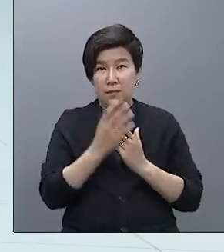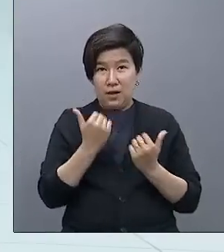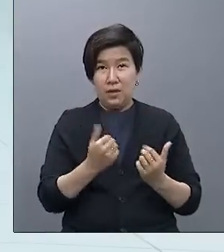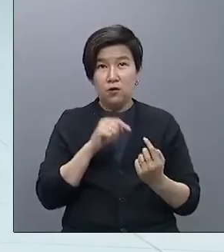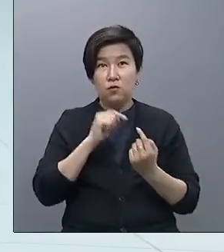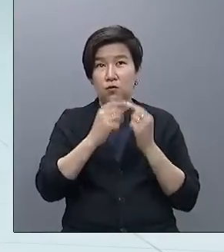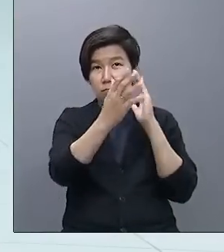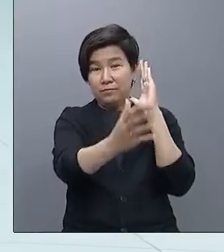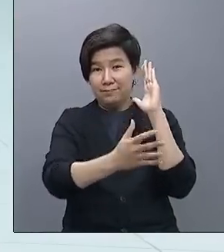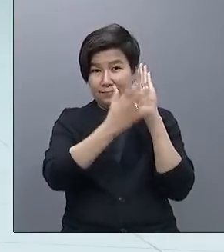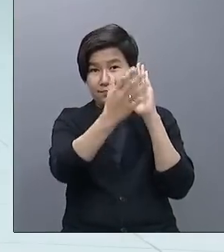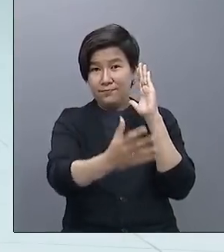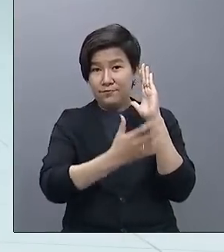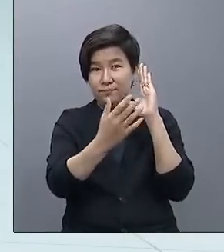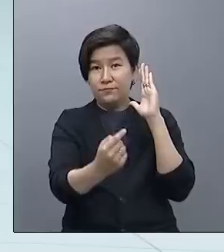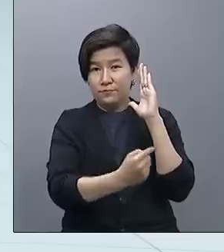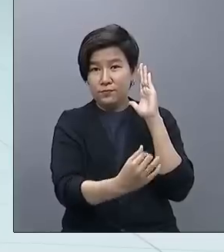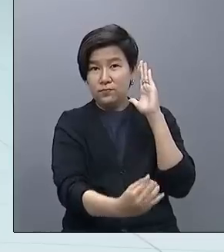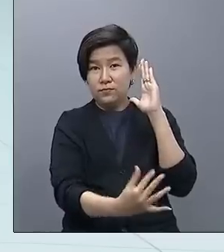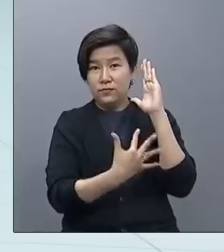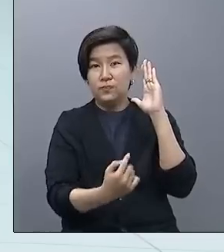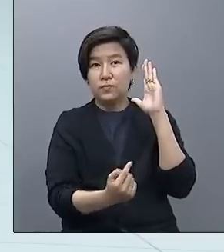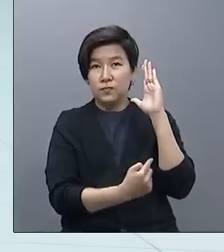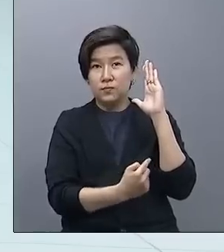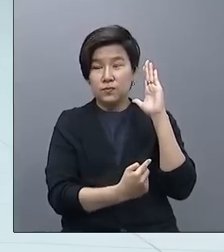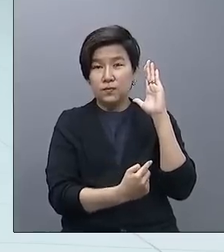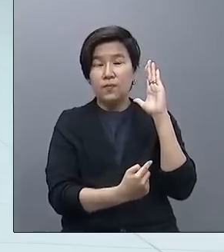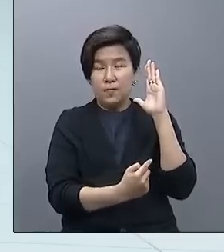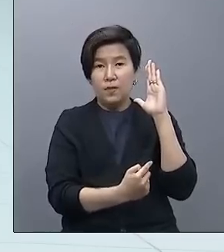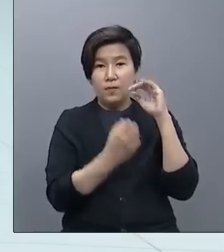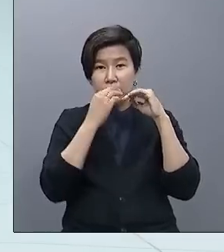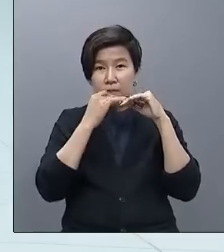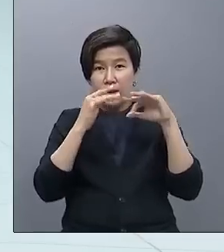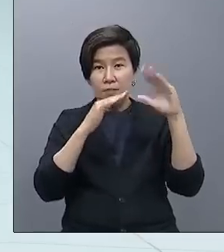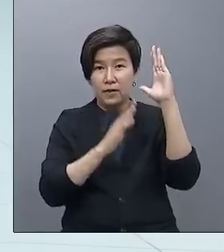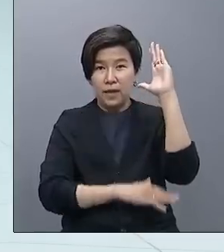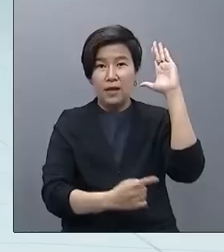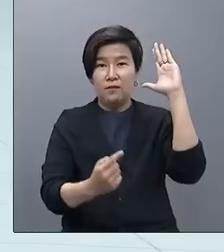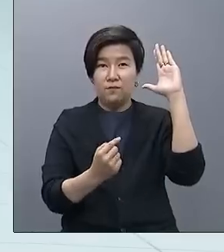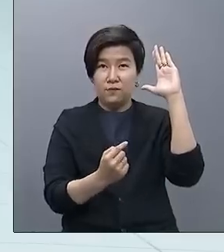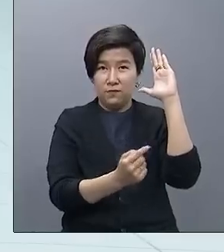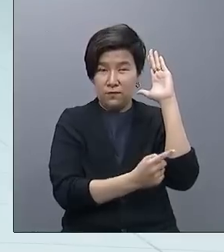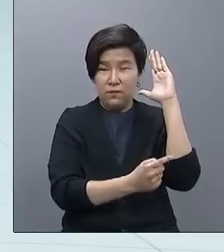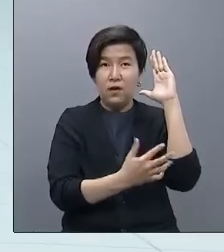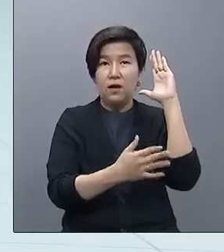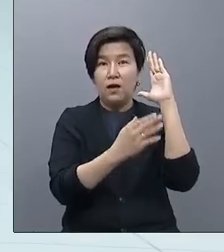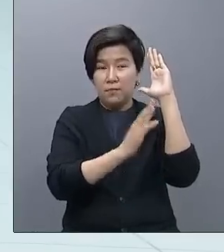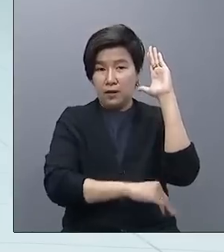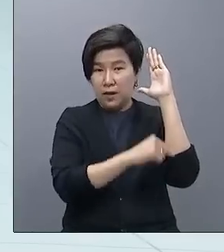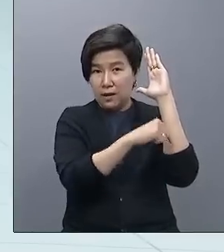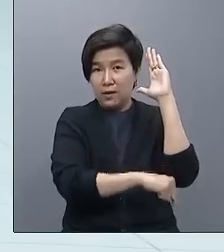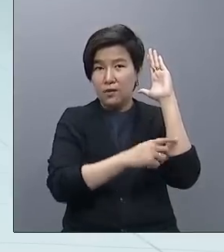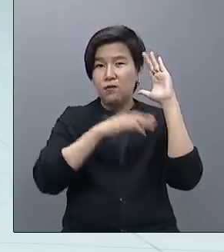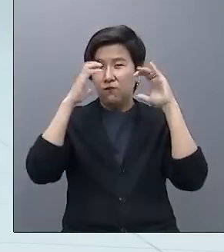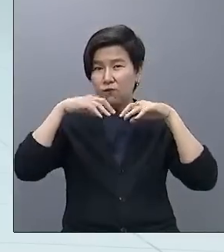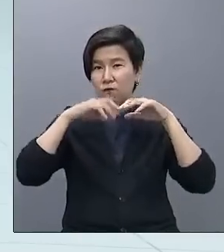ออกเฉียงเหนือนะคะมีกำลังแรงพัดเข้ามาปกคลุมบริเวณอ่าวไทยแล้วก็ภาคใต้นะคะส่งผลให้บริเวณพื้นที่ภาคใต้ตอนล่างนะคะช่วงนี้จะมีฝนต